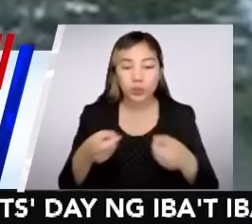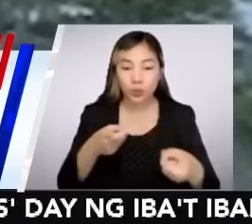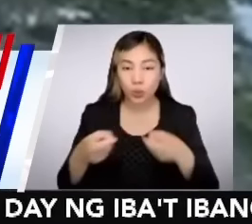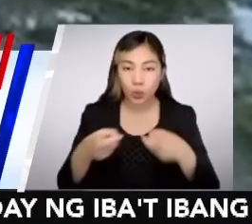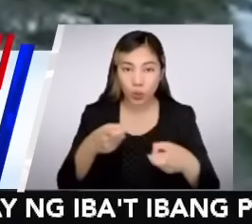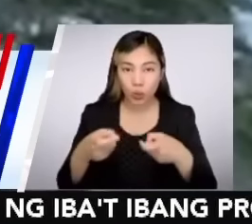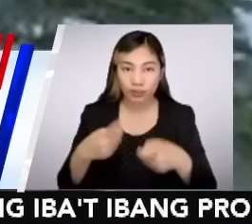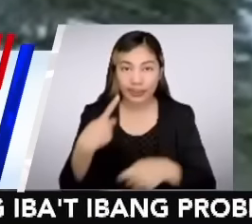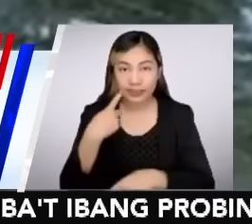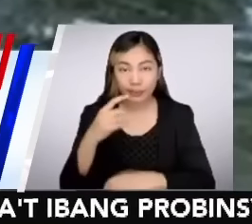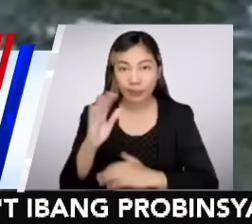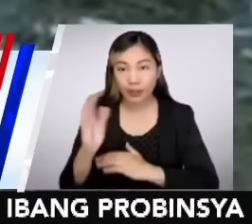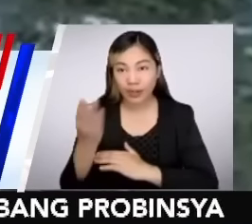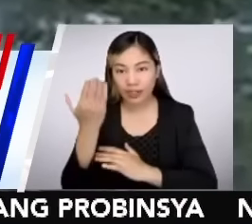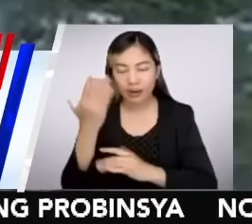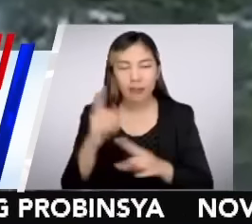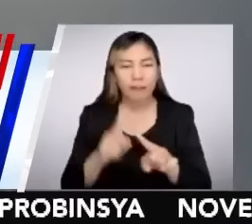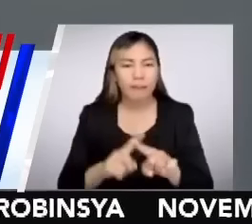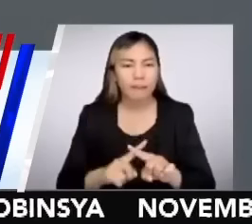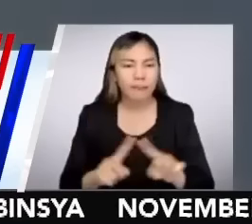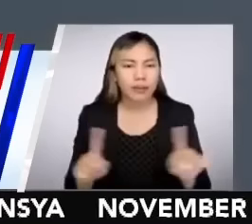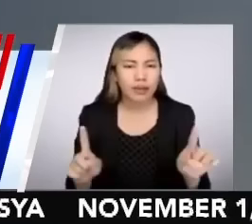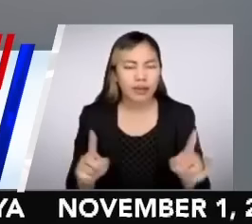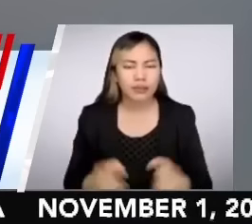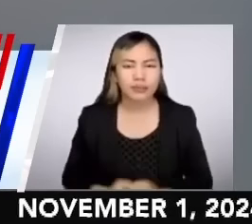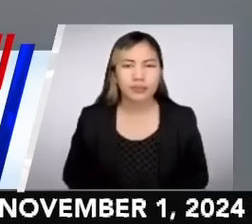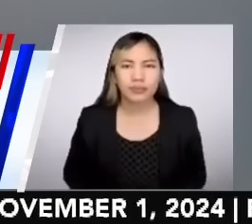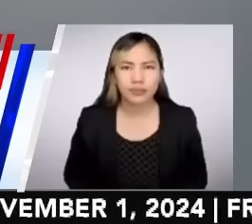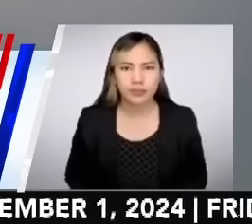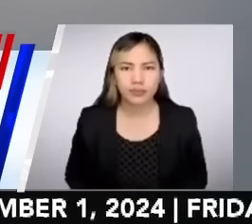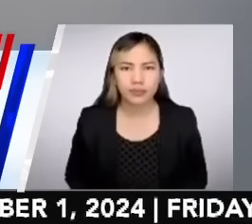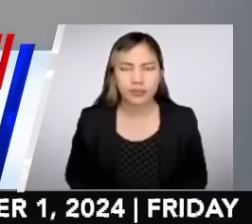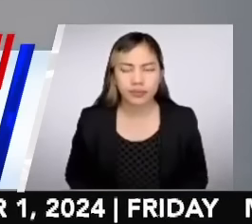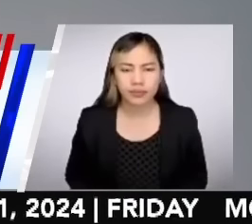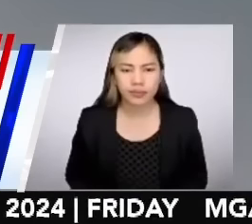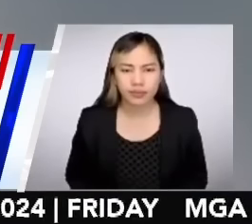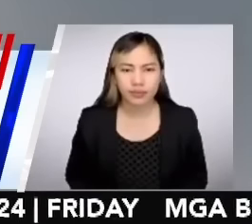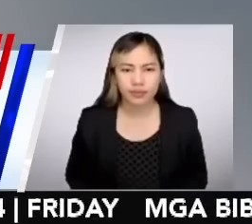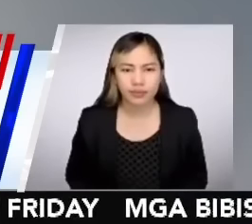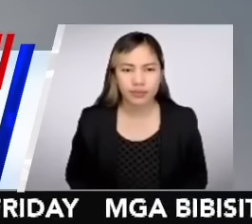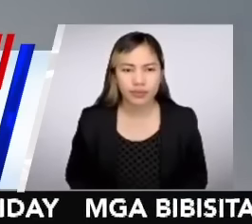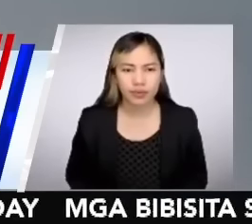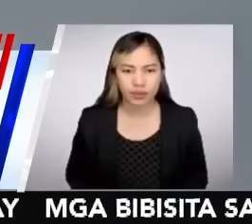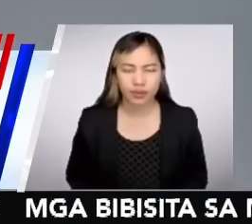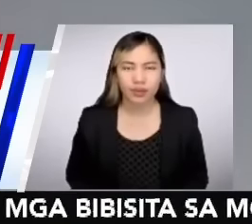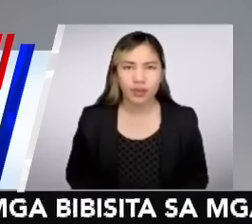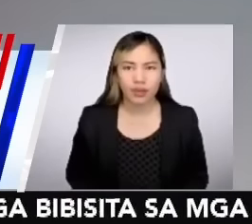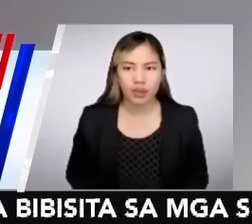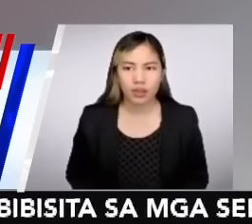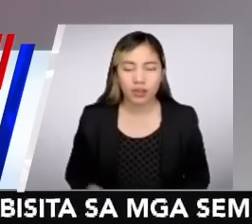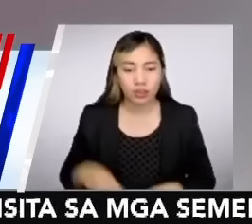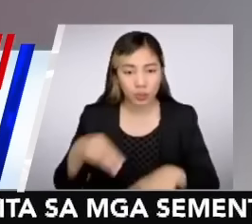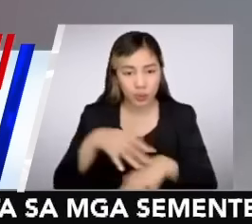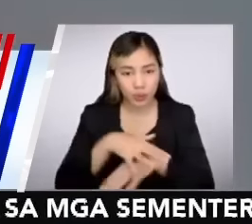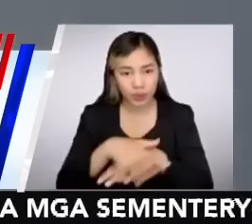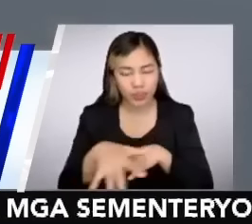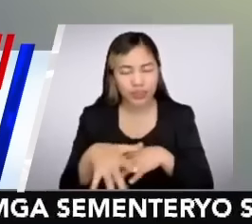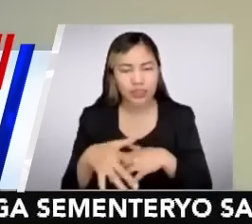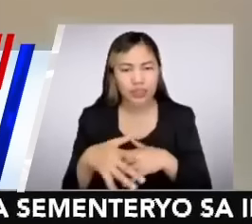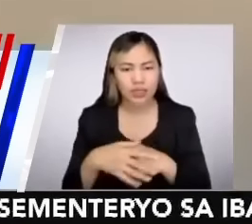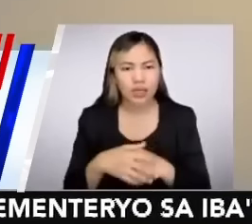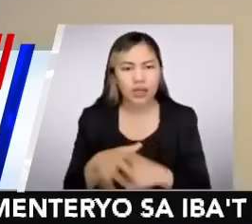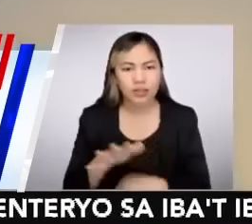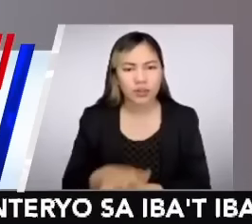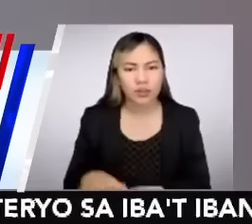alas 17 kung saan na nasa 30 mga pamilya na apektuhan na, Rafi, at 21 bahay naman